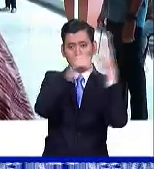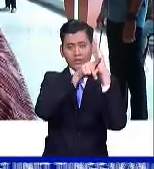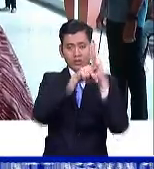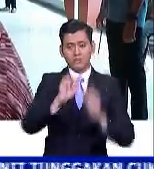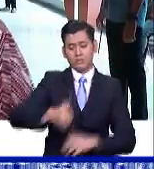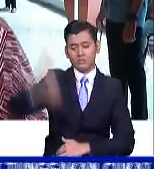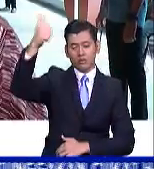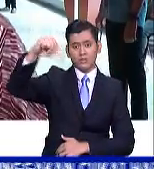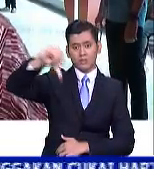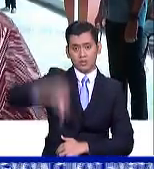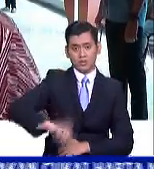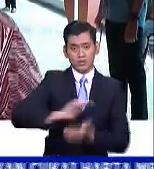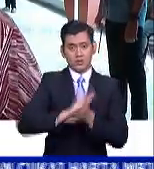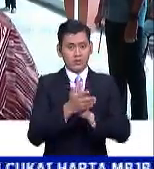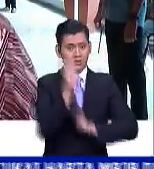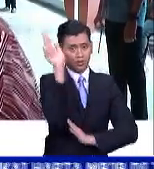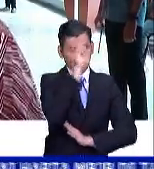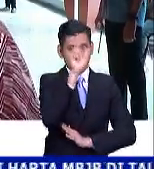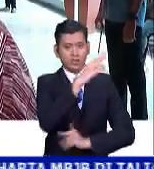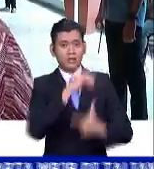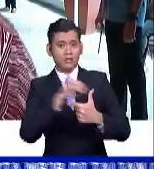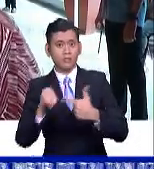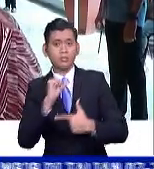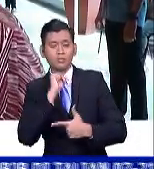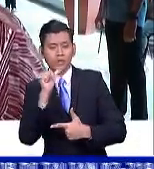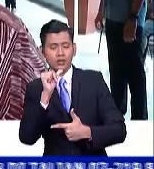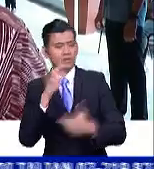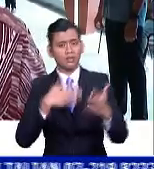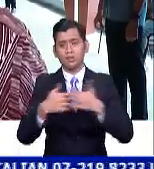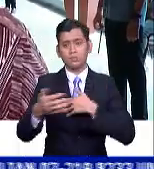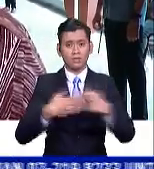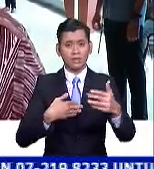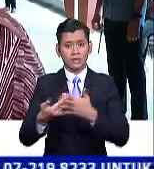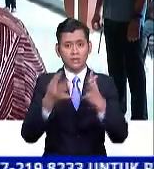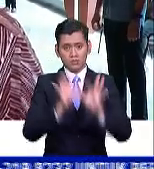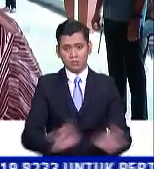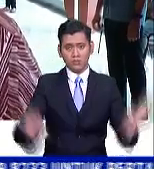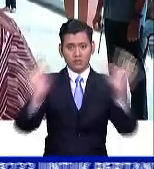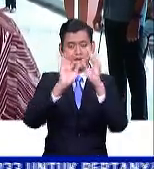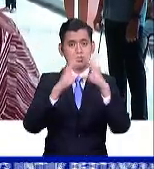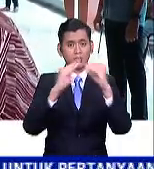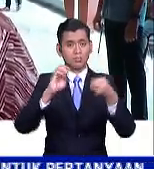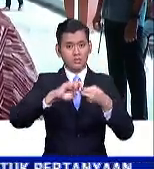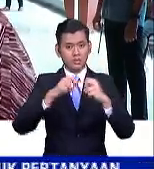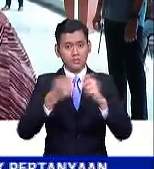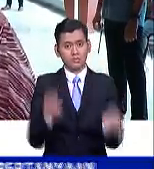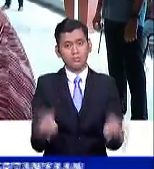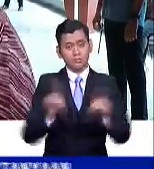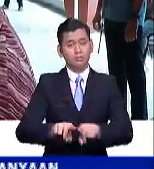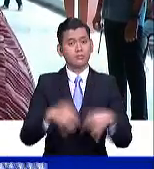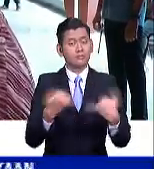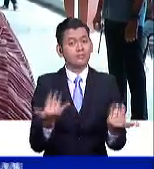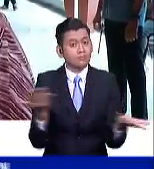kalah, jadi kerajaan, tak jadikan. Tapi yang penting kita nak tempuh sekarang ini soal nak menyelesaikan masalah yang kita hadapi sekarang ini. Apa